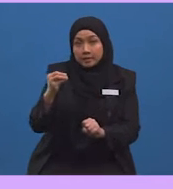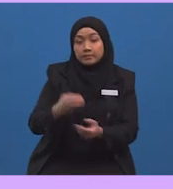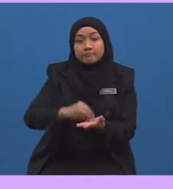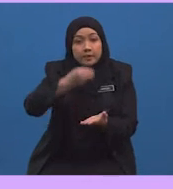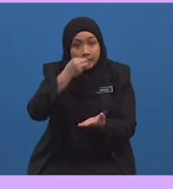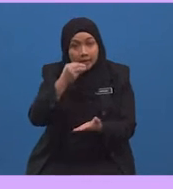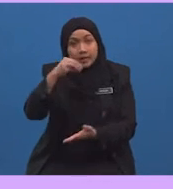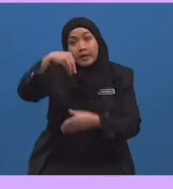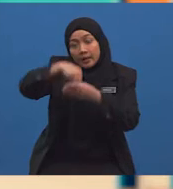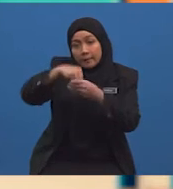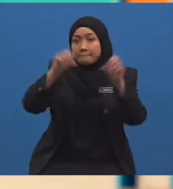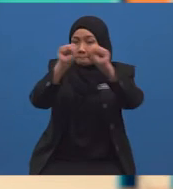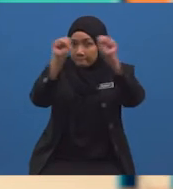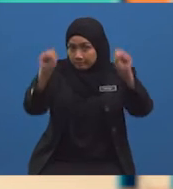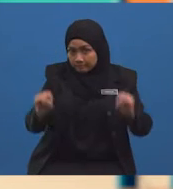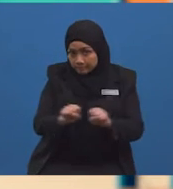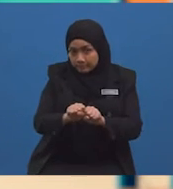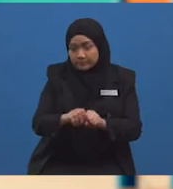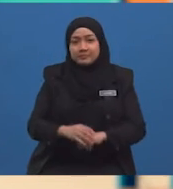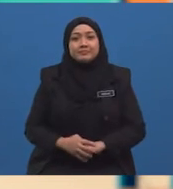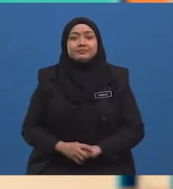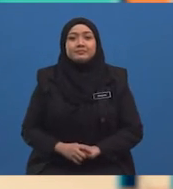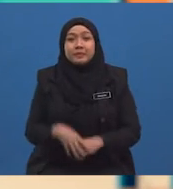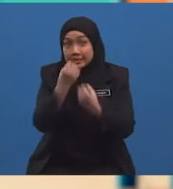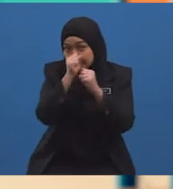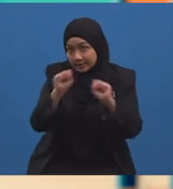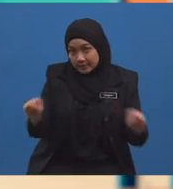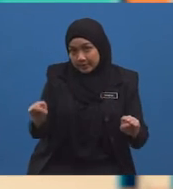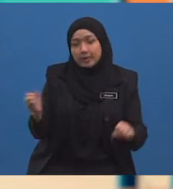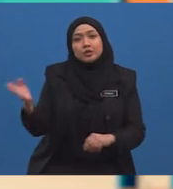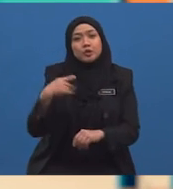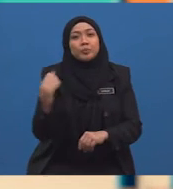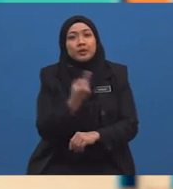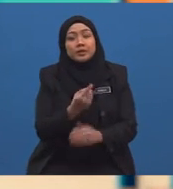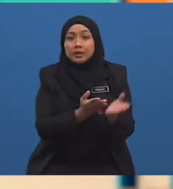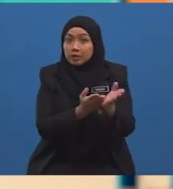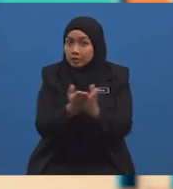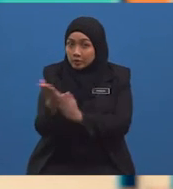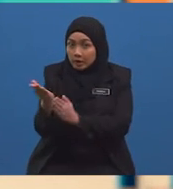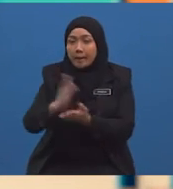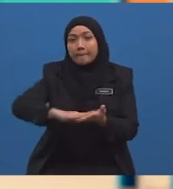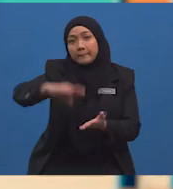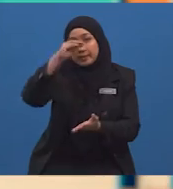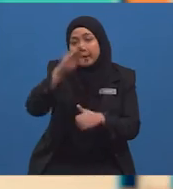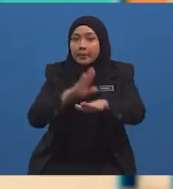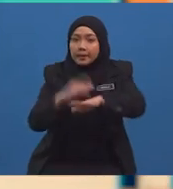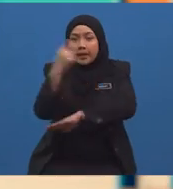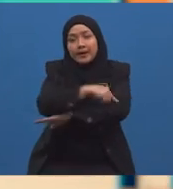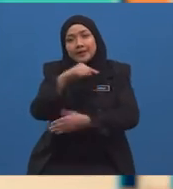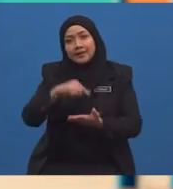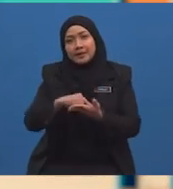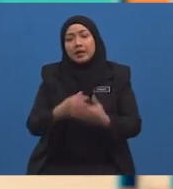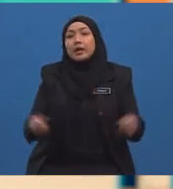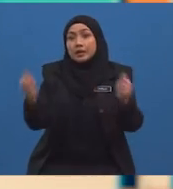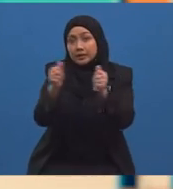ekosistem. Murid-murid dah sedia? Jom mari kita teruskan pelajaran kita pada hari ini